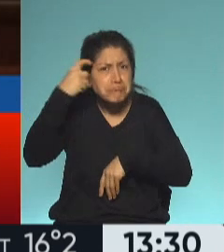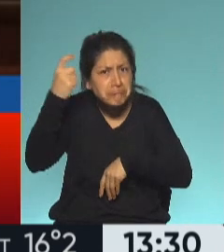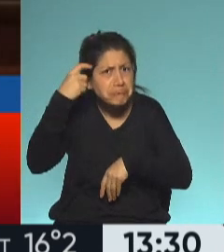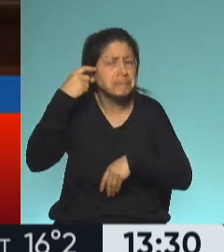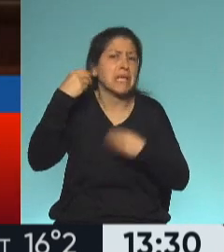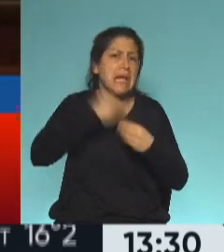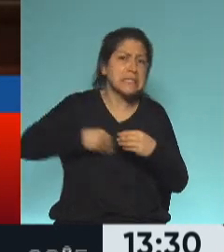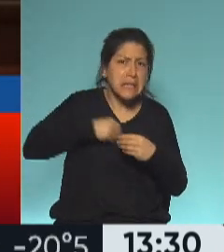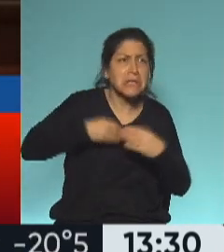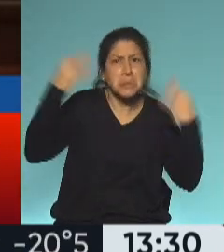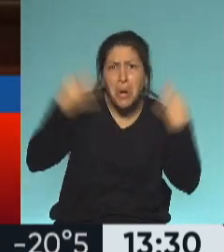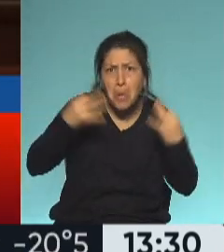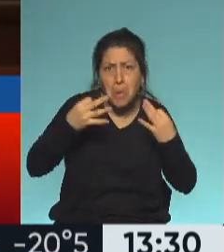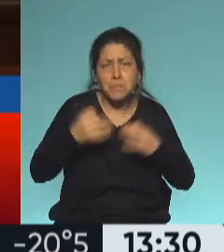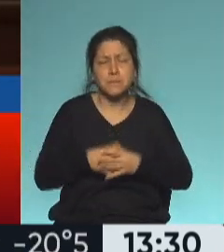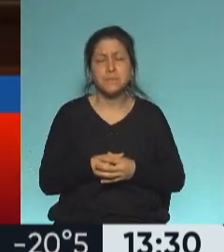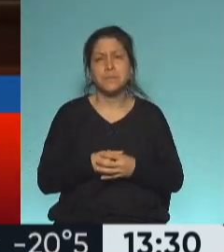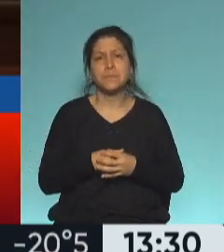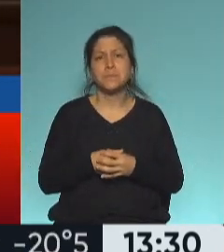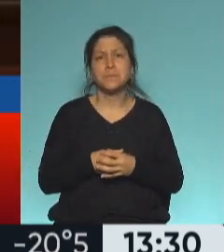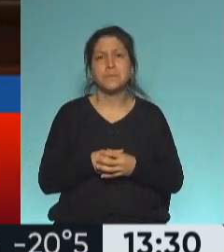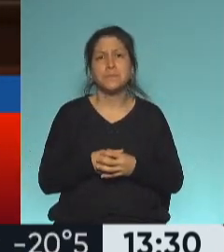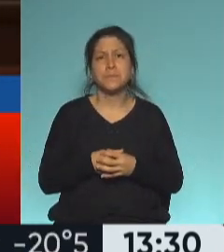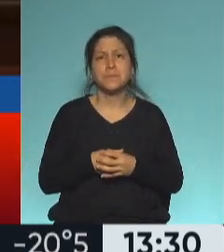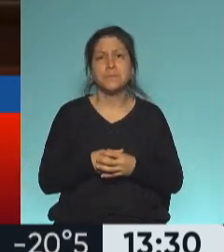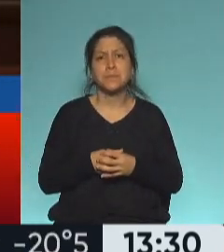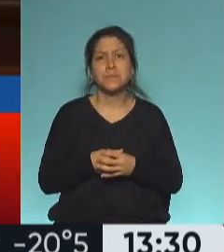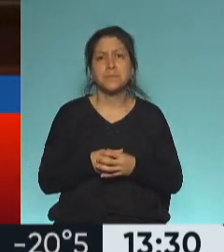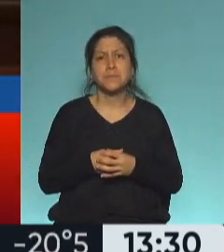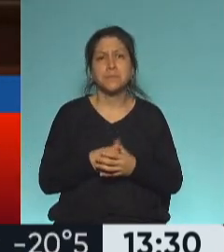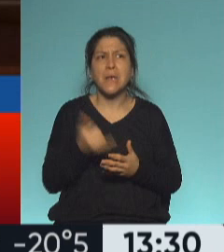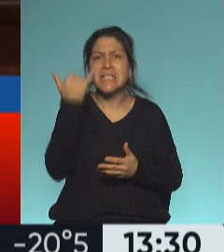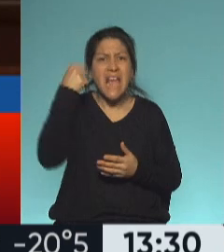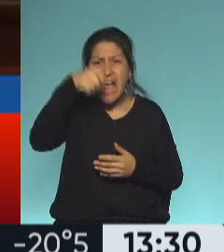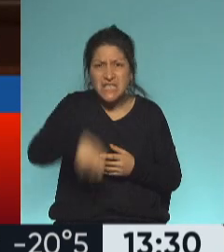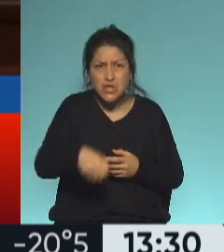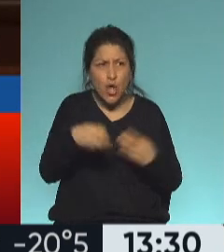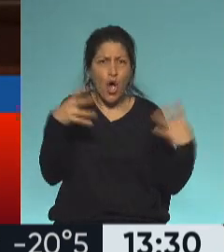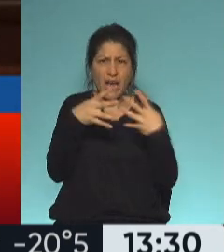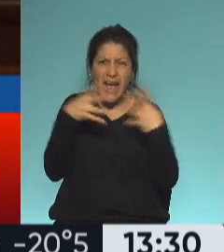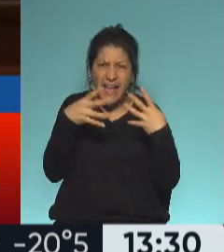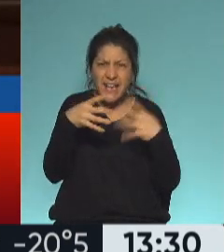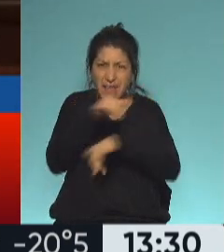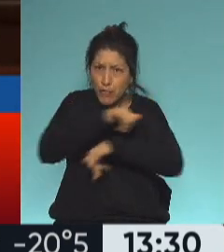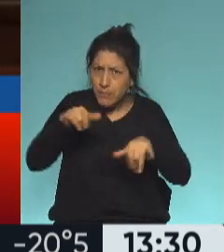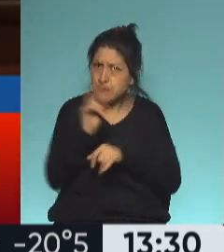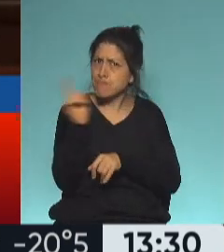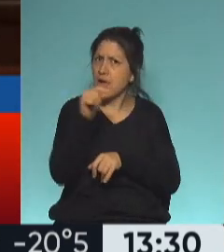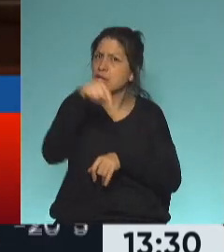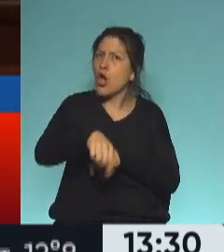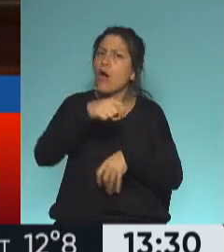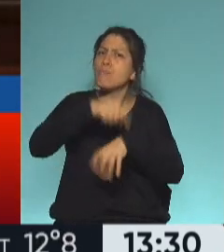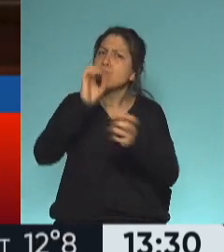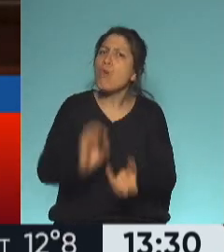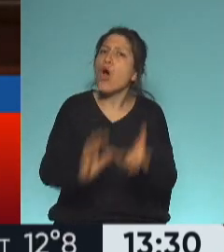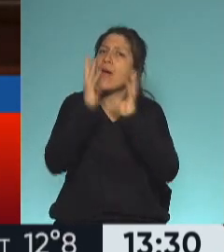здравого смысла и человеческой морали. Это уже не информационная война, это